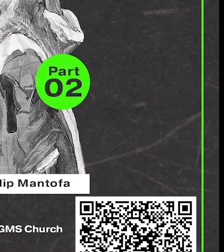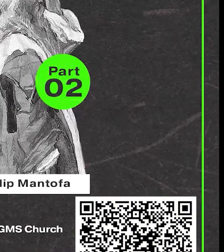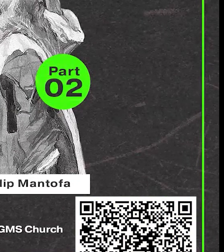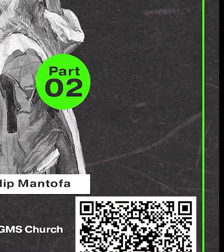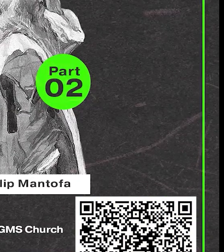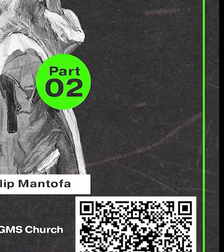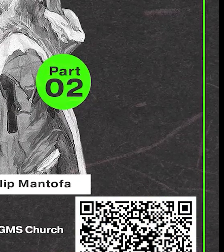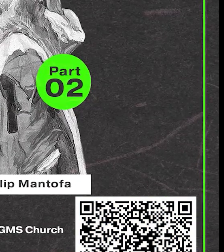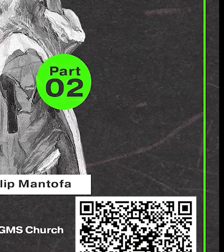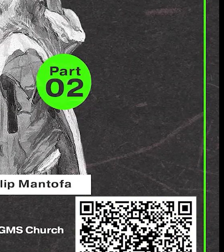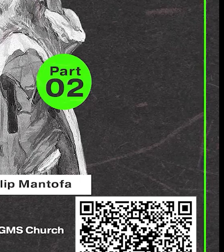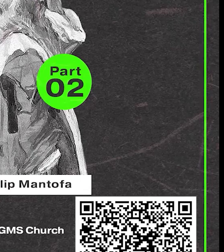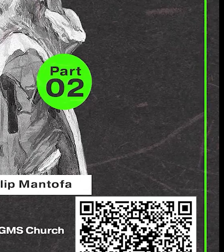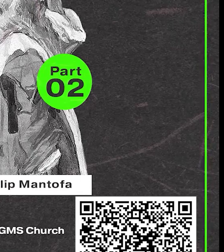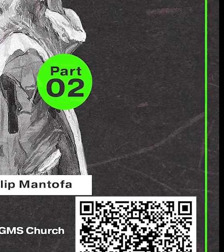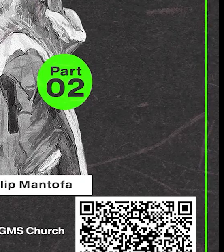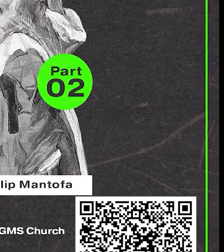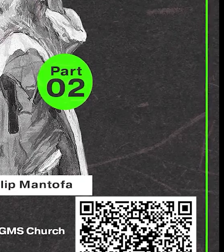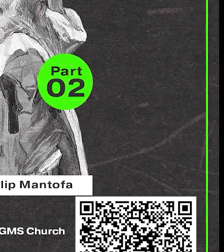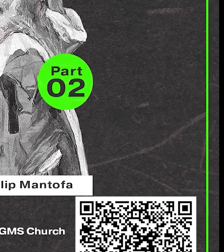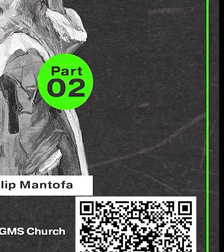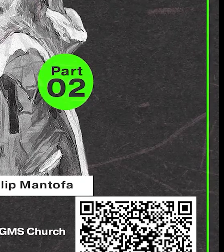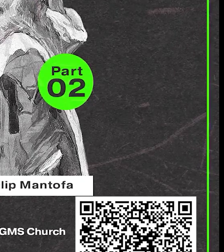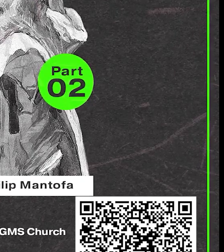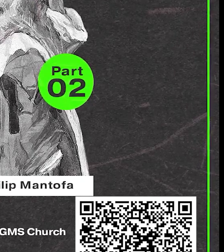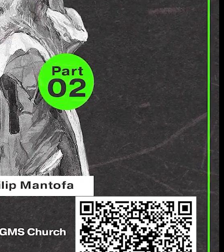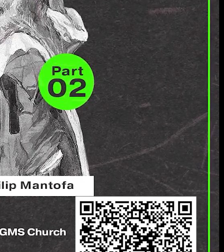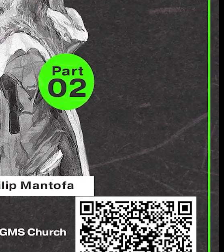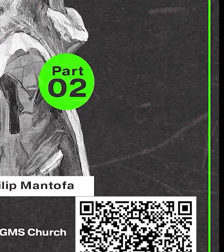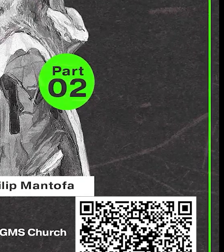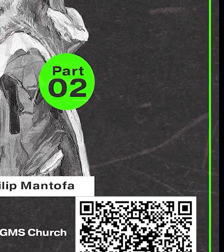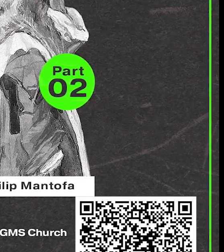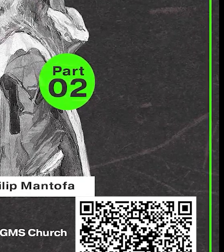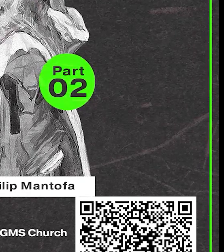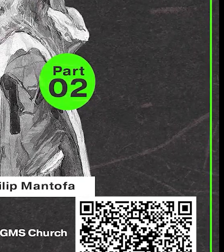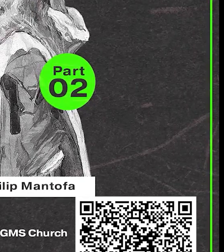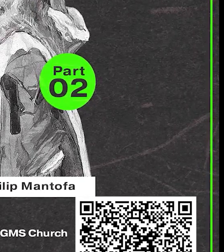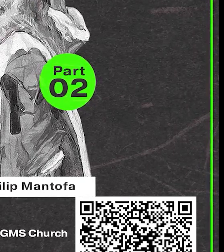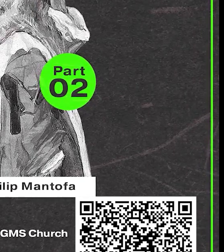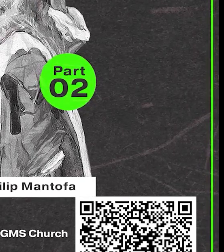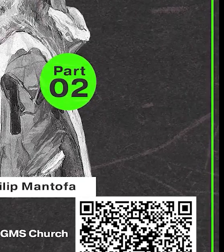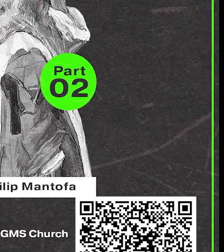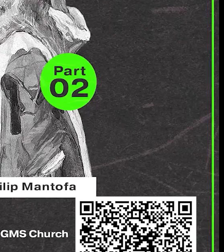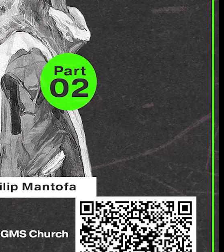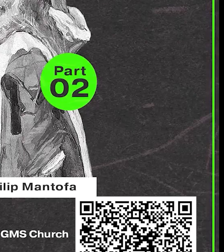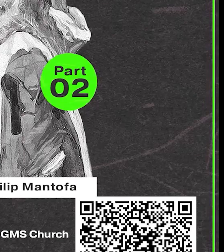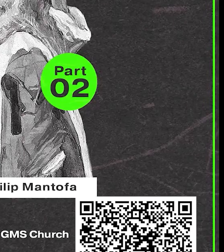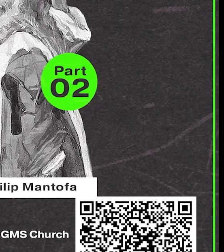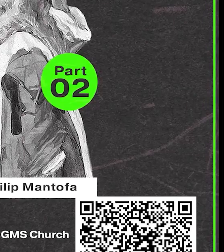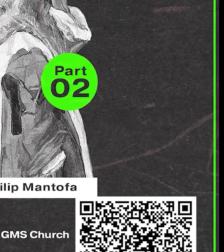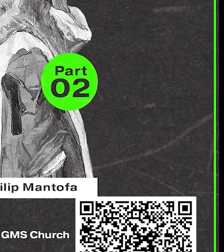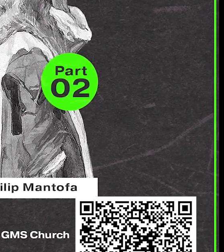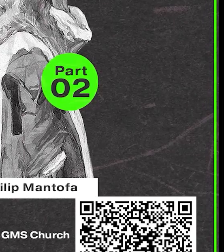Jangan lewatkan ibadah online tanggal 23 Agustus 2020 dengan tema Berkat Musa atas 12